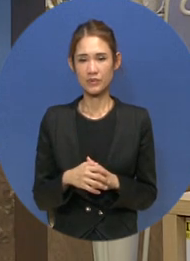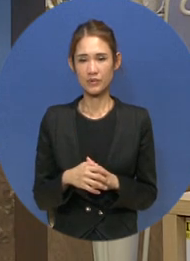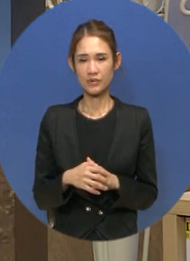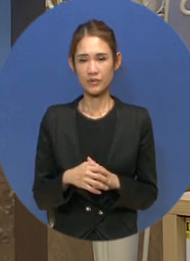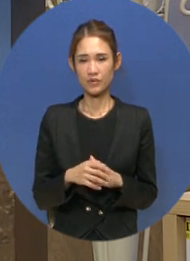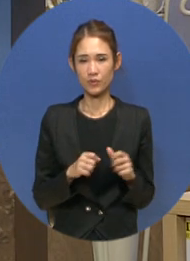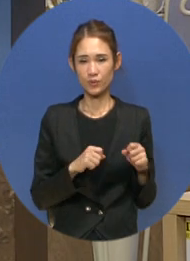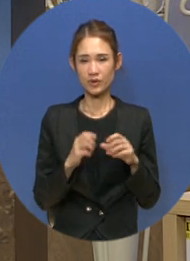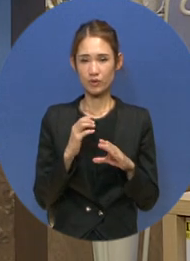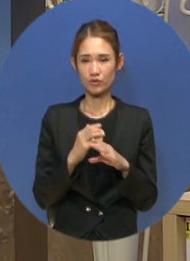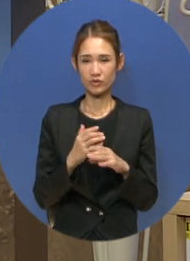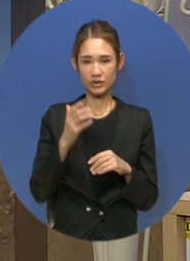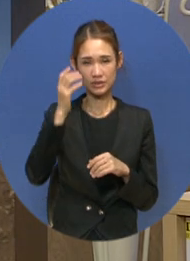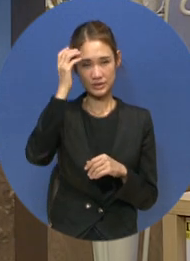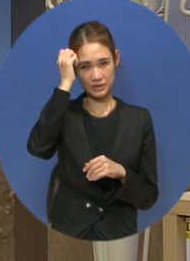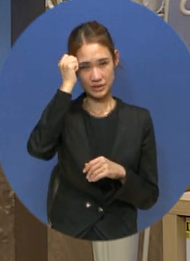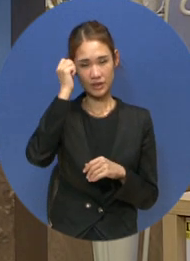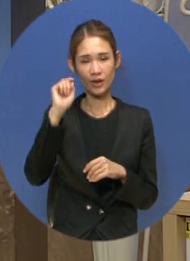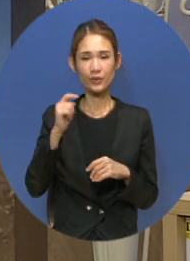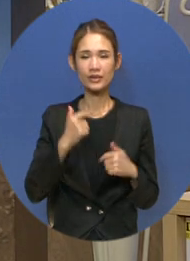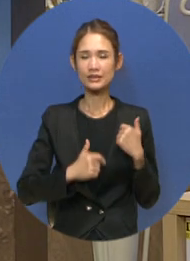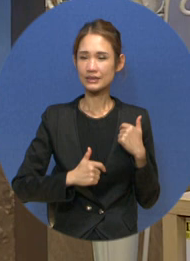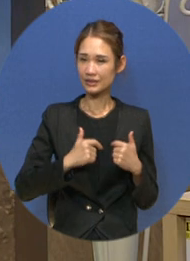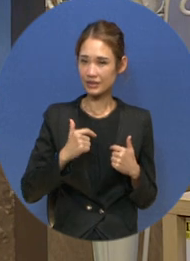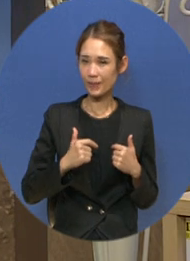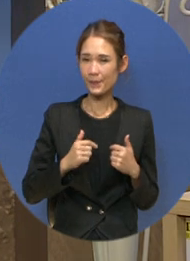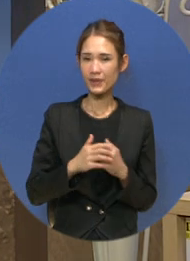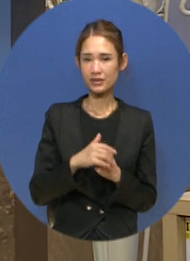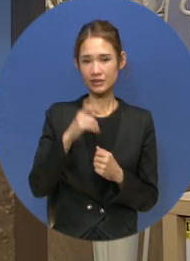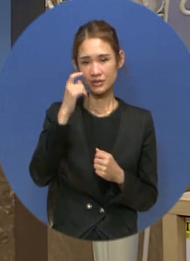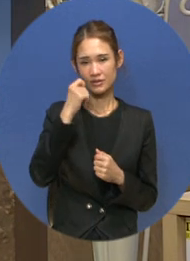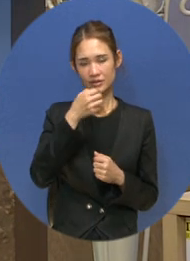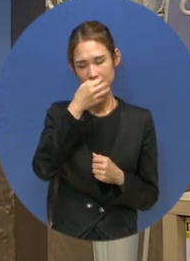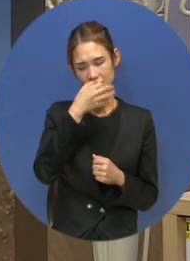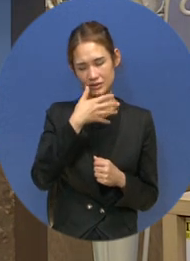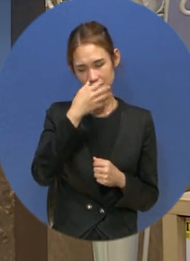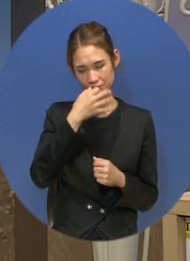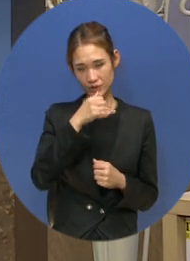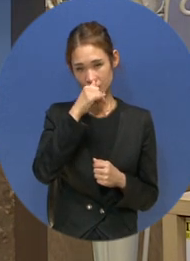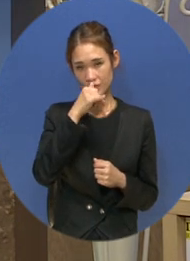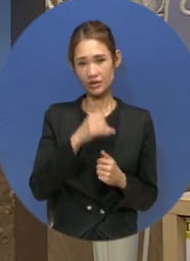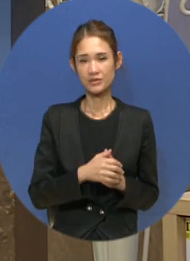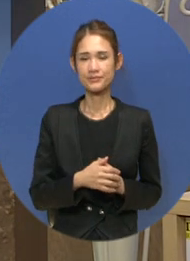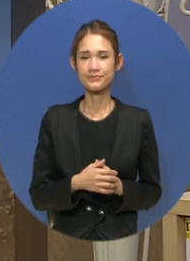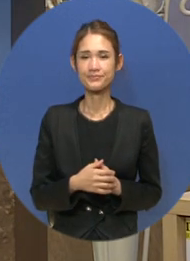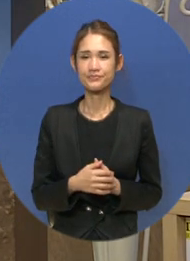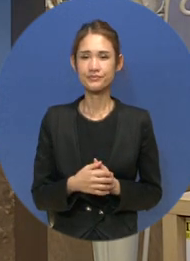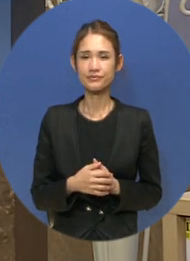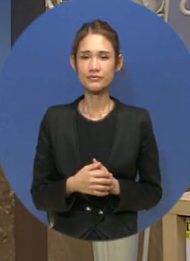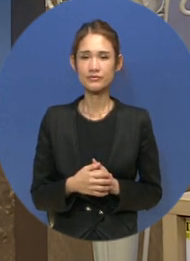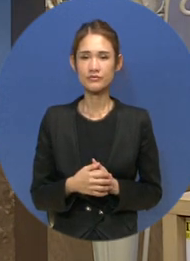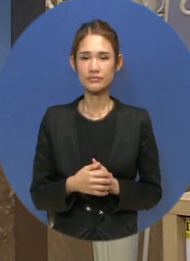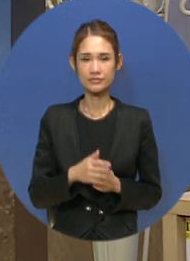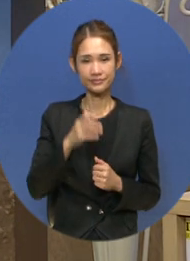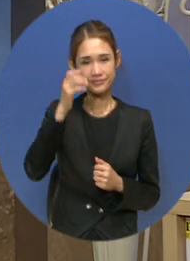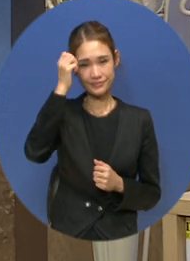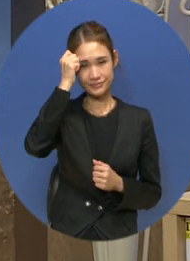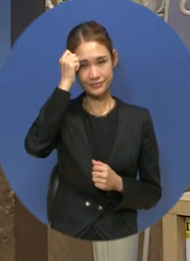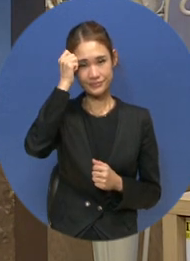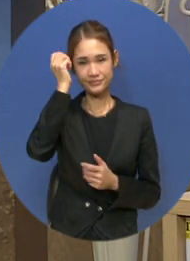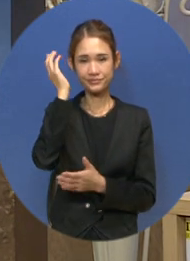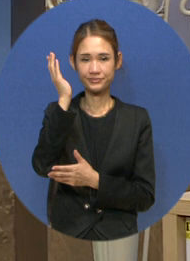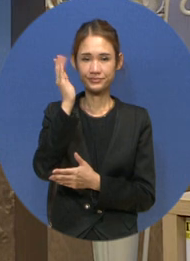오랜 활동을 하시는 중에 또 기뻤던 적도 있으실 거고 또 힘드셨던 적도 있으실 것 같은데 좀 기억에